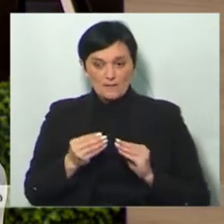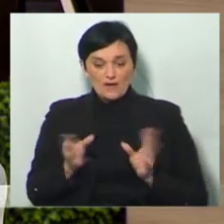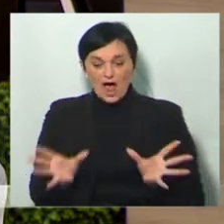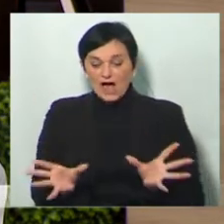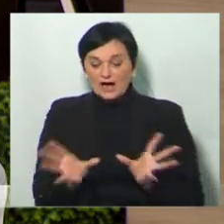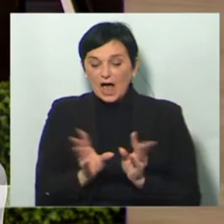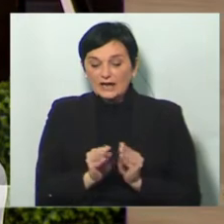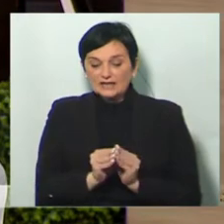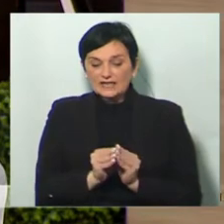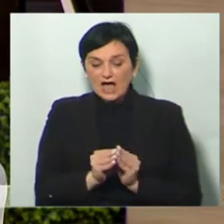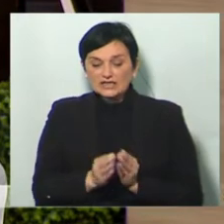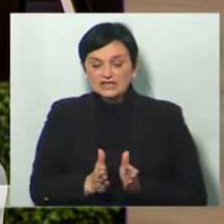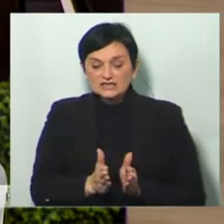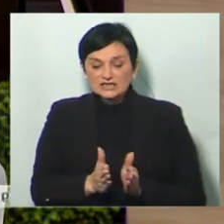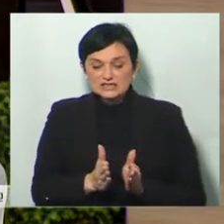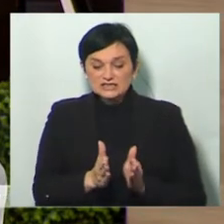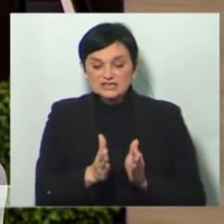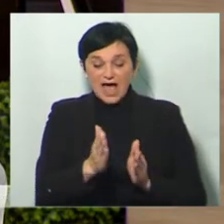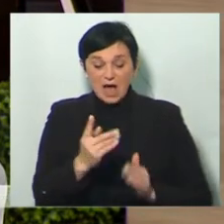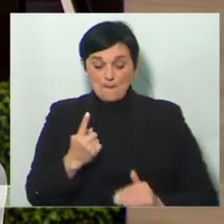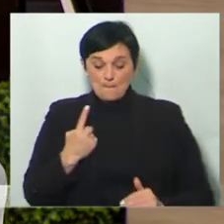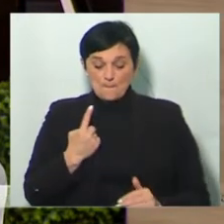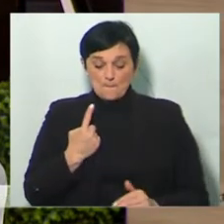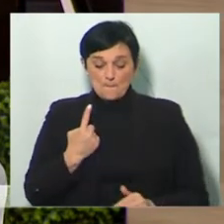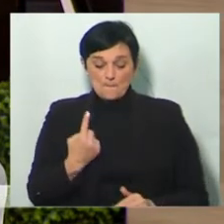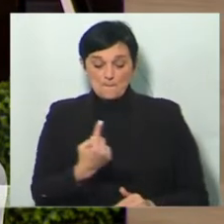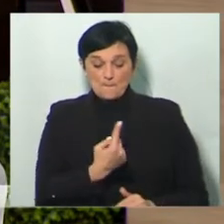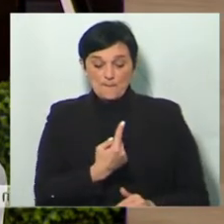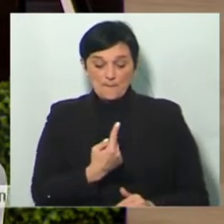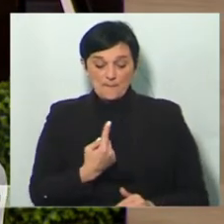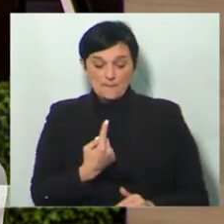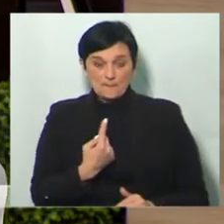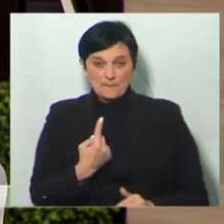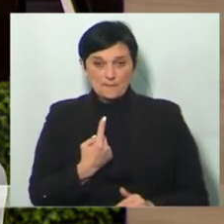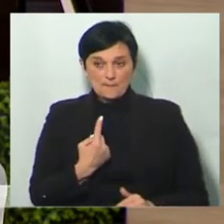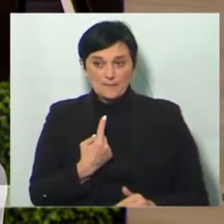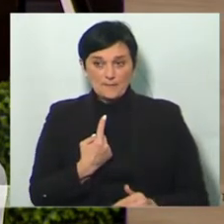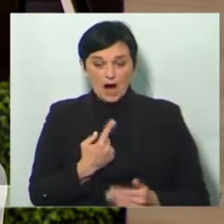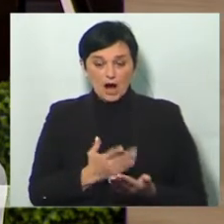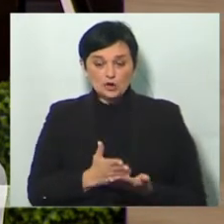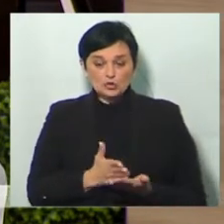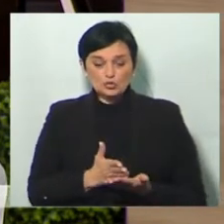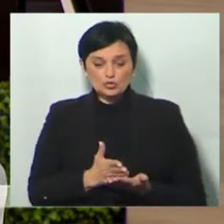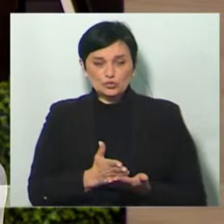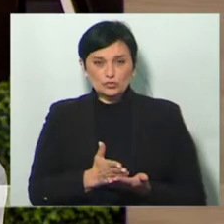ერთად გაიარონ გზა მარტოობიდან, ვთქვათ, ესეთ